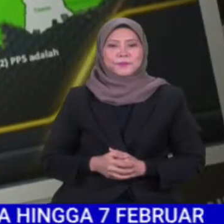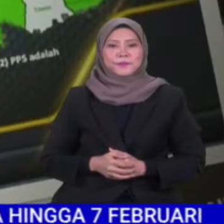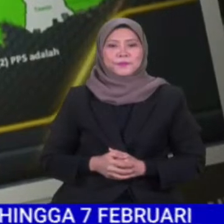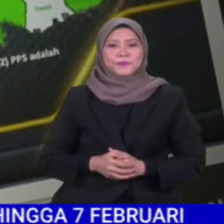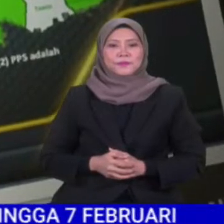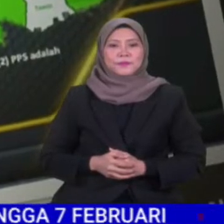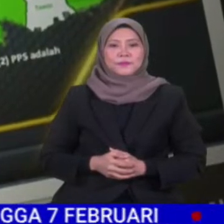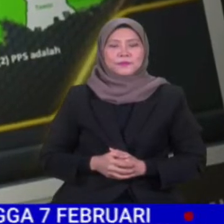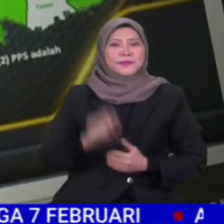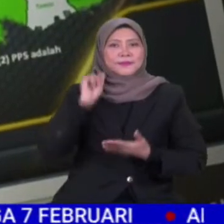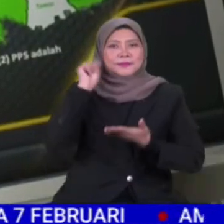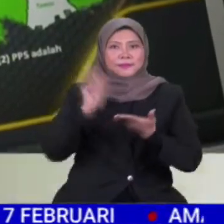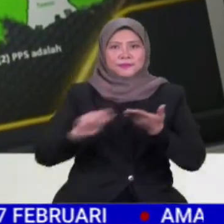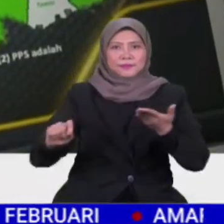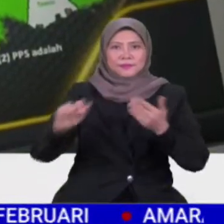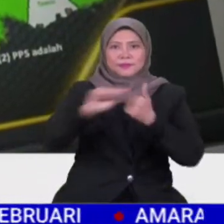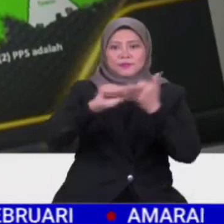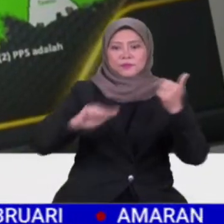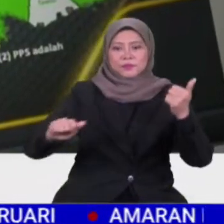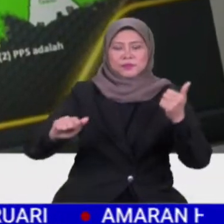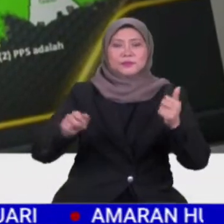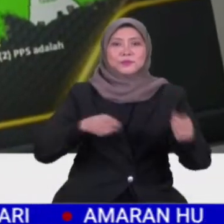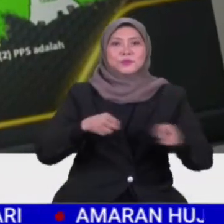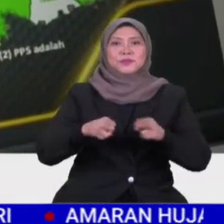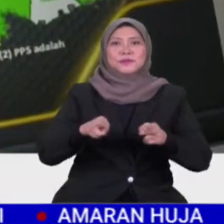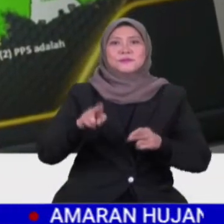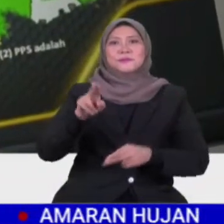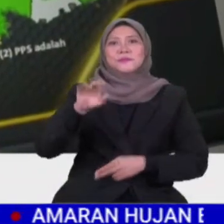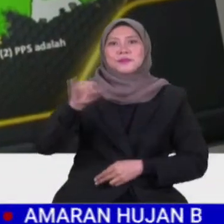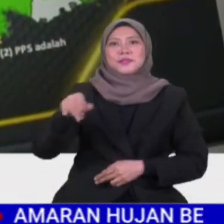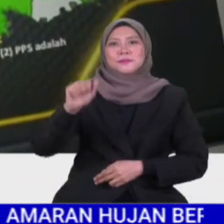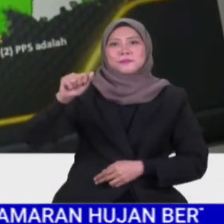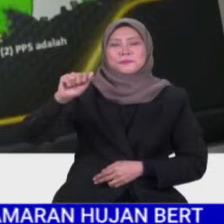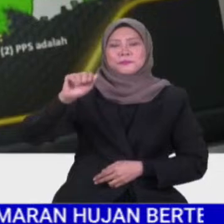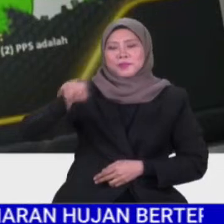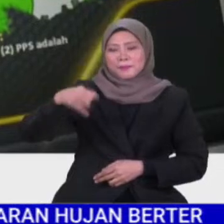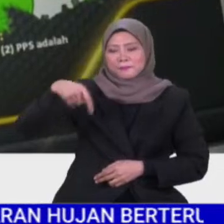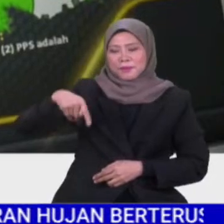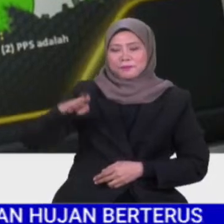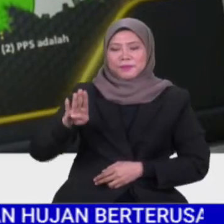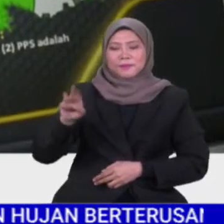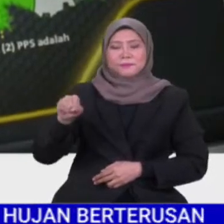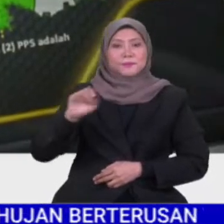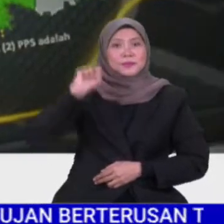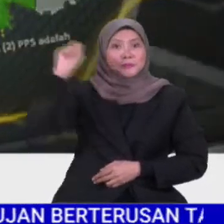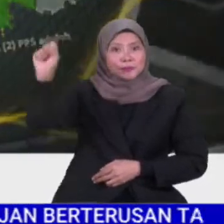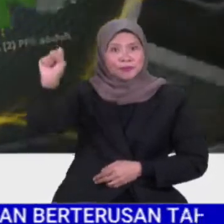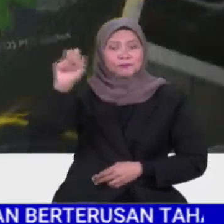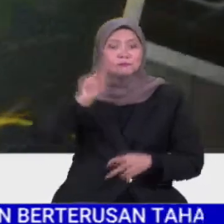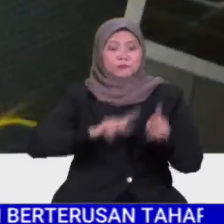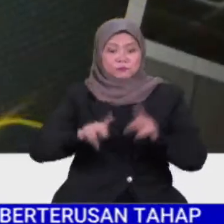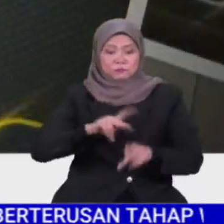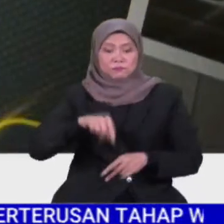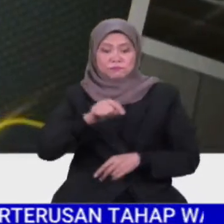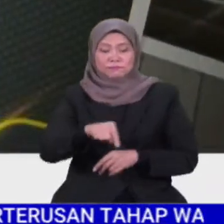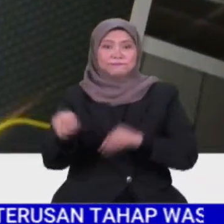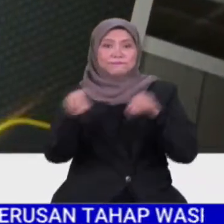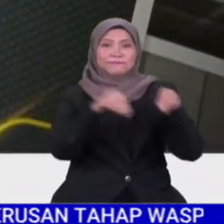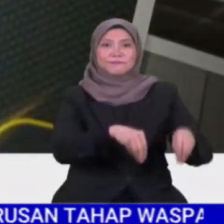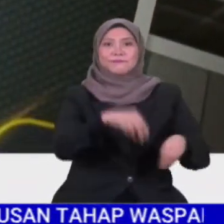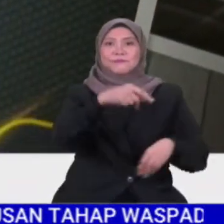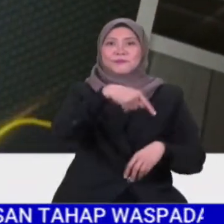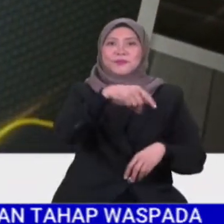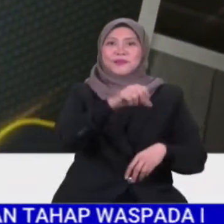Menurut kenyataan Sekretariat Jawatan Kuasa Pengurusan Bencana Negeri JPBN Sabah, penduduk berkenaan sebelum ini ditempatkan